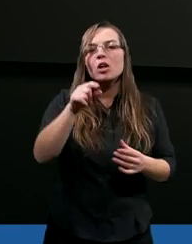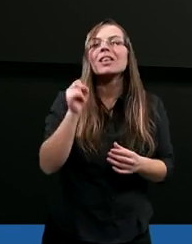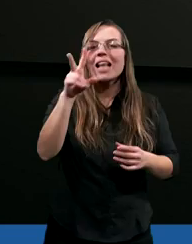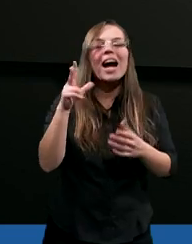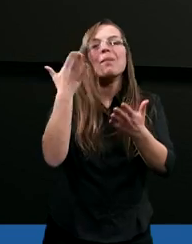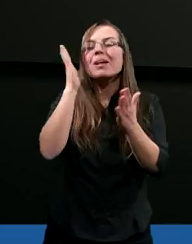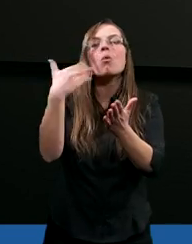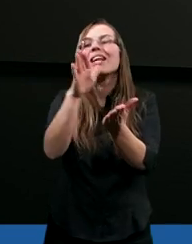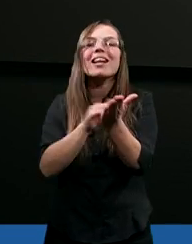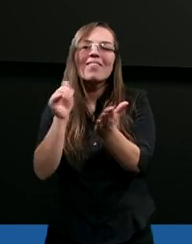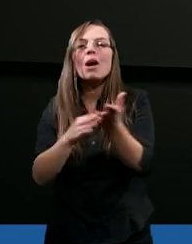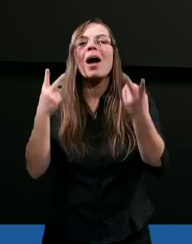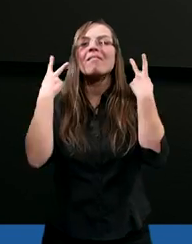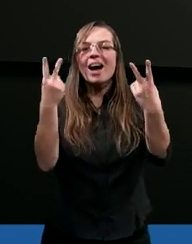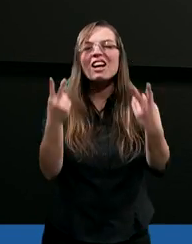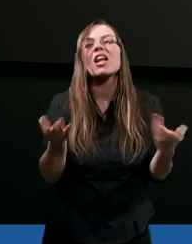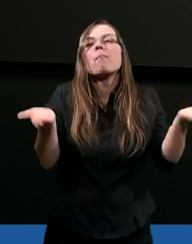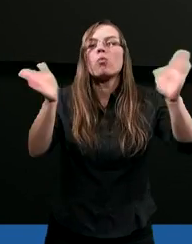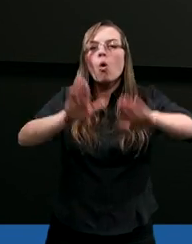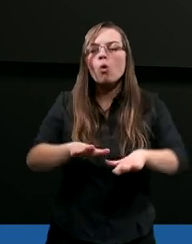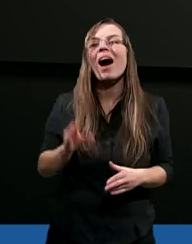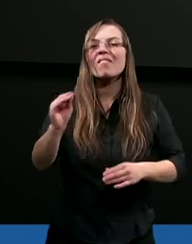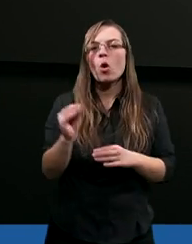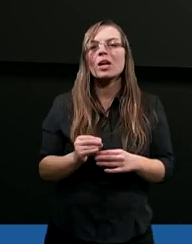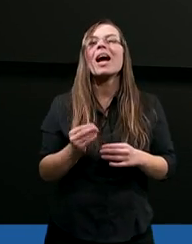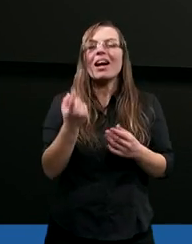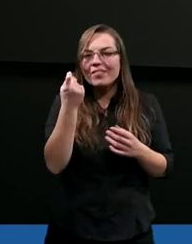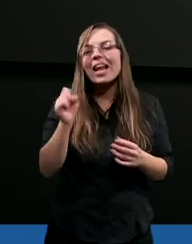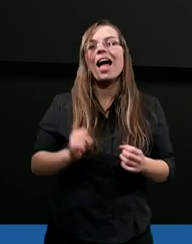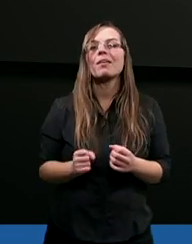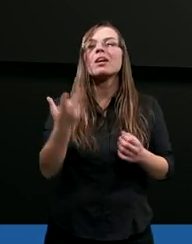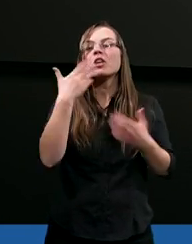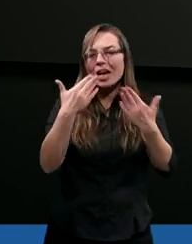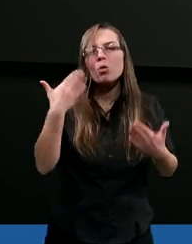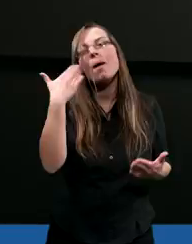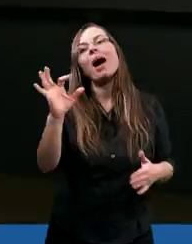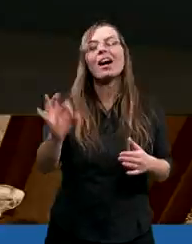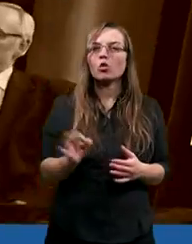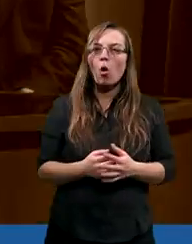niezwykłe, ważne, błogosławione studia. Dziękujemy.